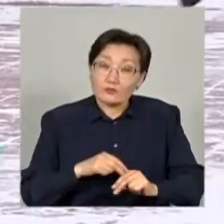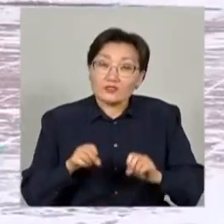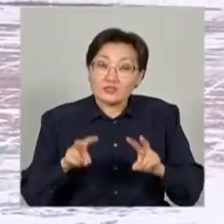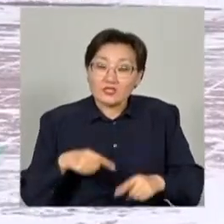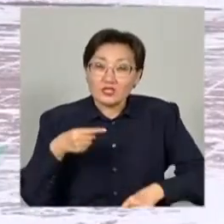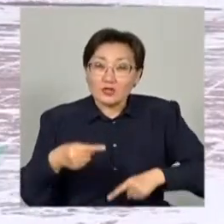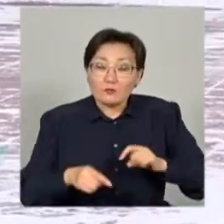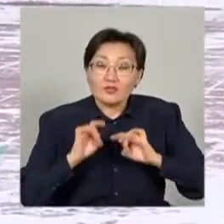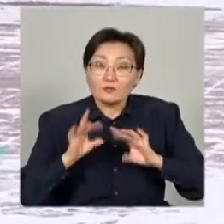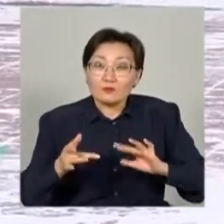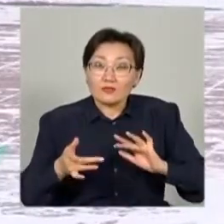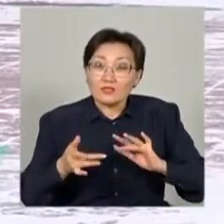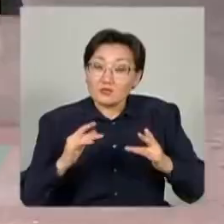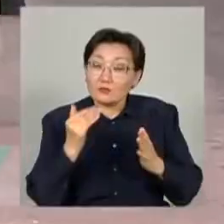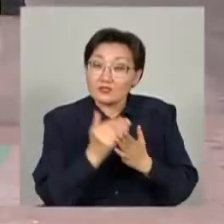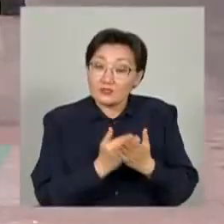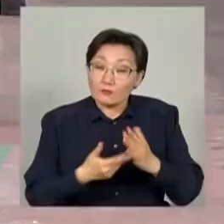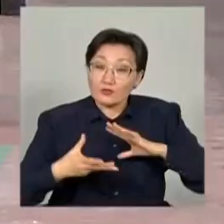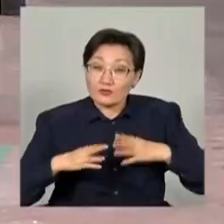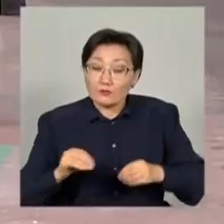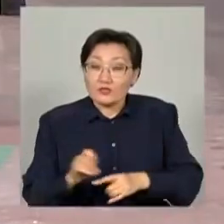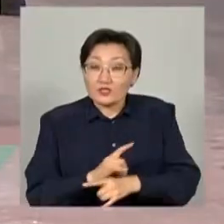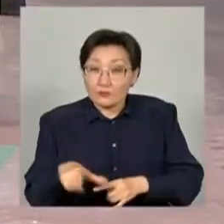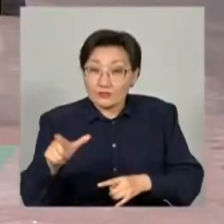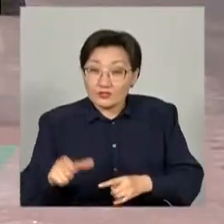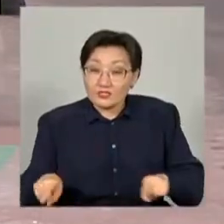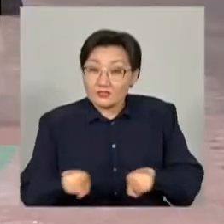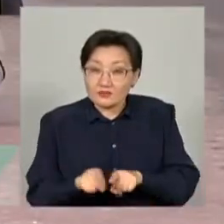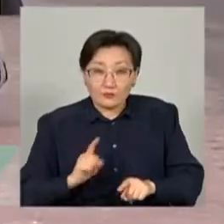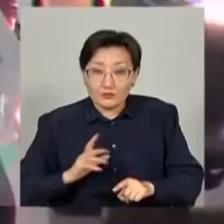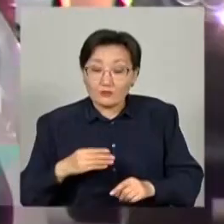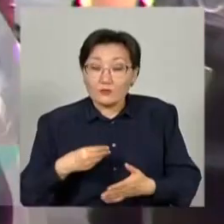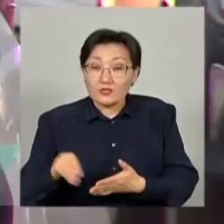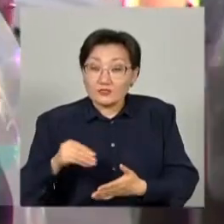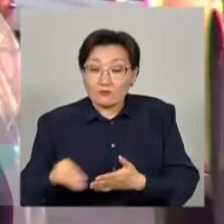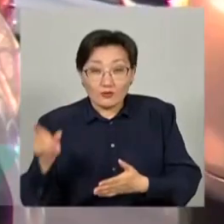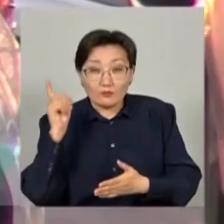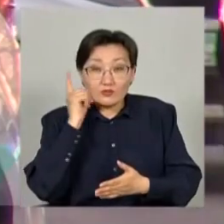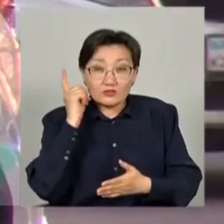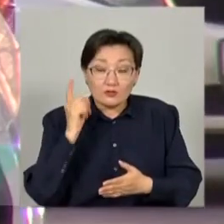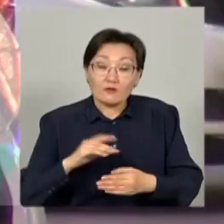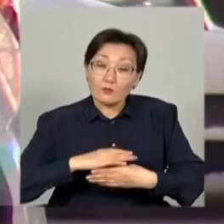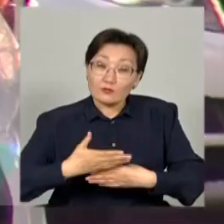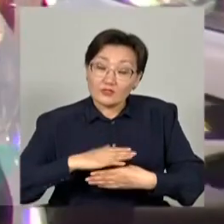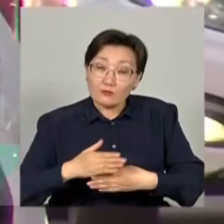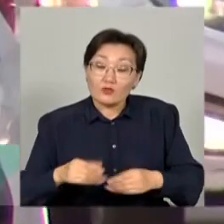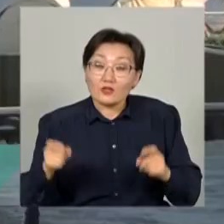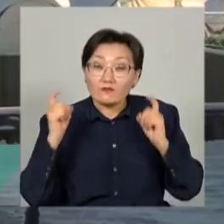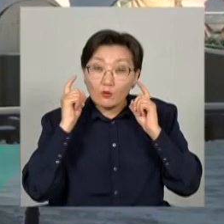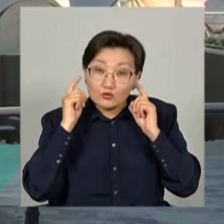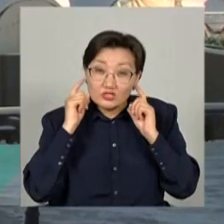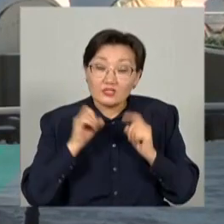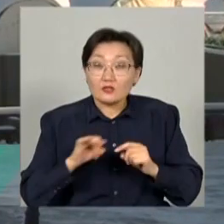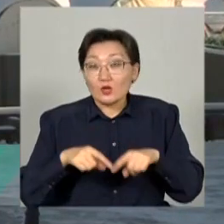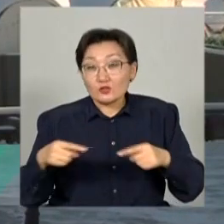через популярное приложение. В результате обманутые клиенты так и не дождались купленных мобильных телефонов, ноутбуков, беспроводных наушников